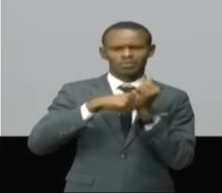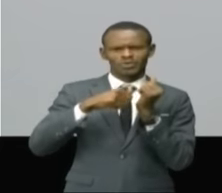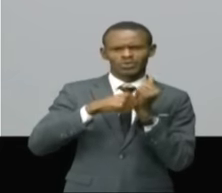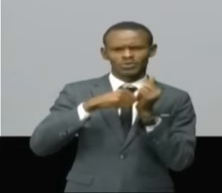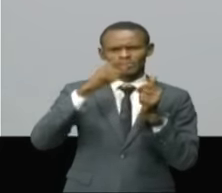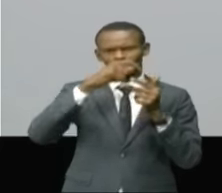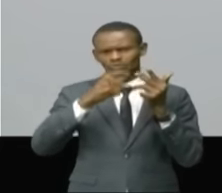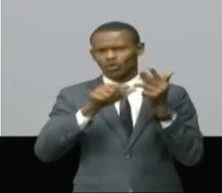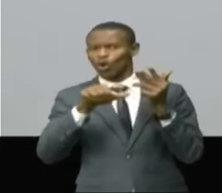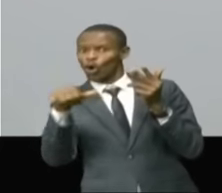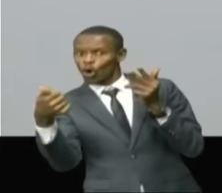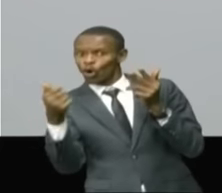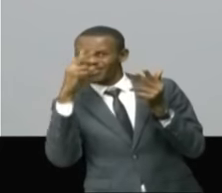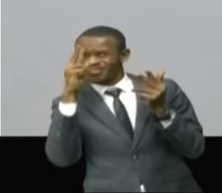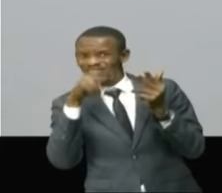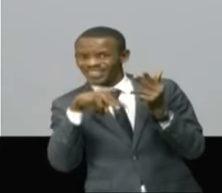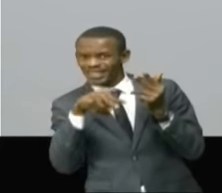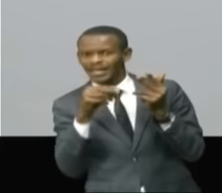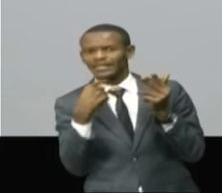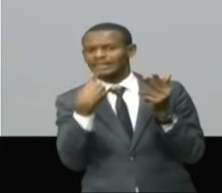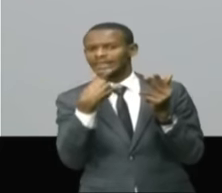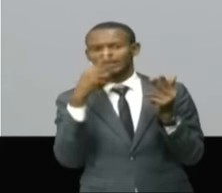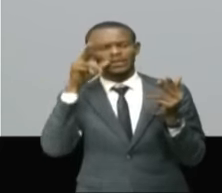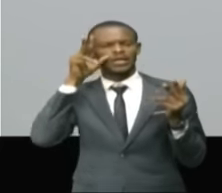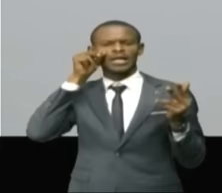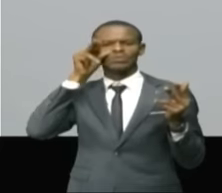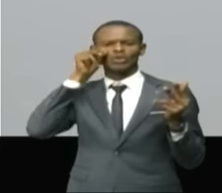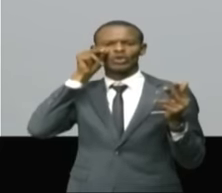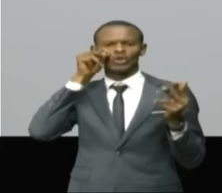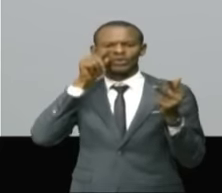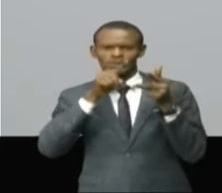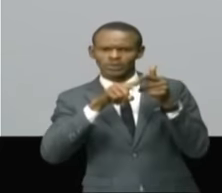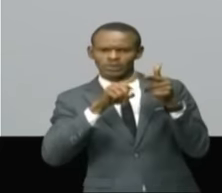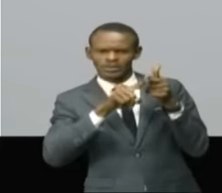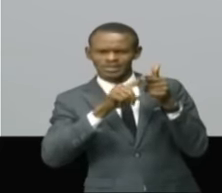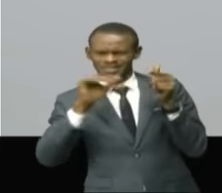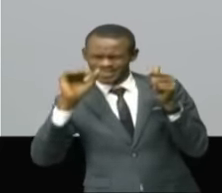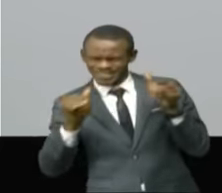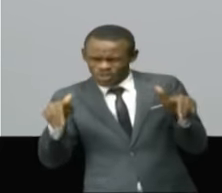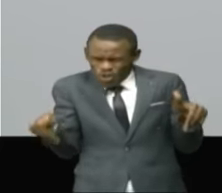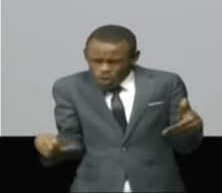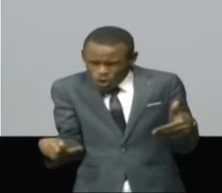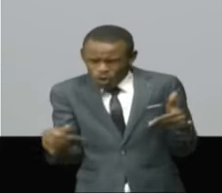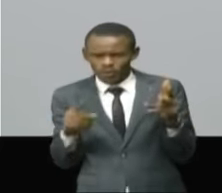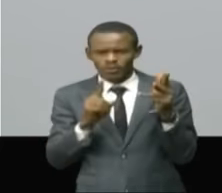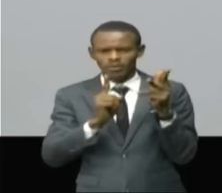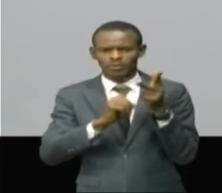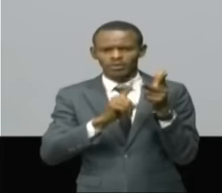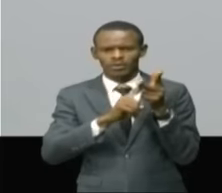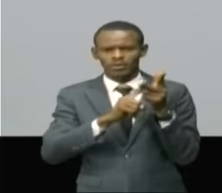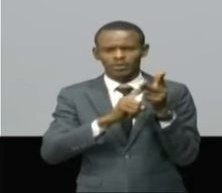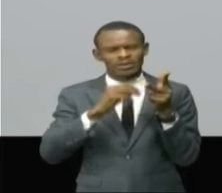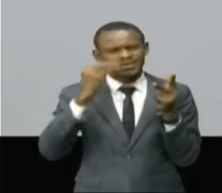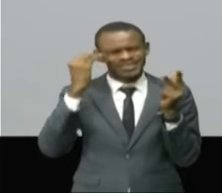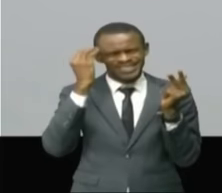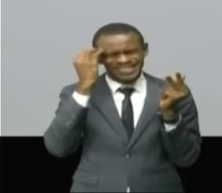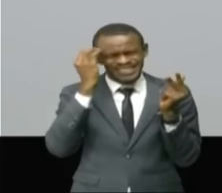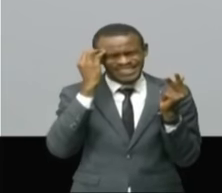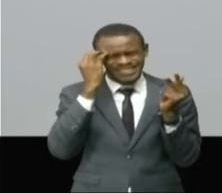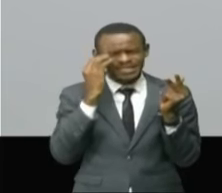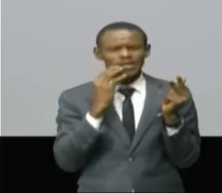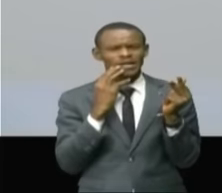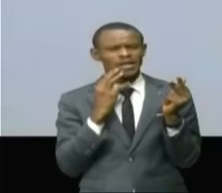d'albinisme, les personnes atteintes de nanisme, les personnes autistes, afin de leur